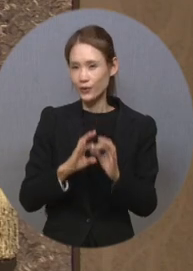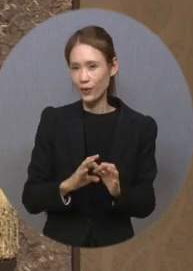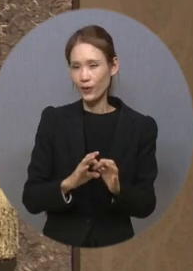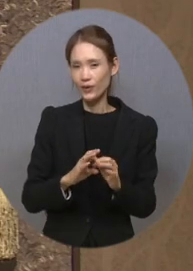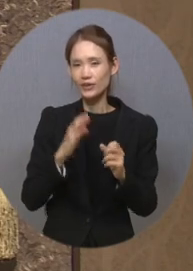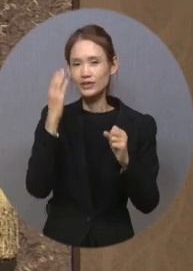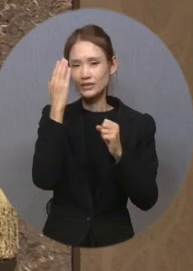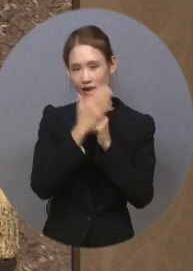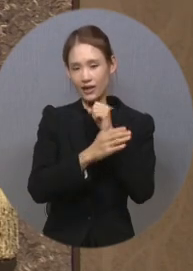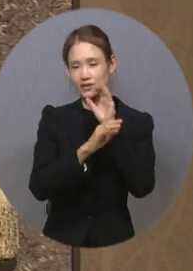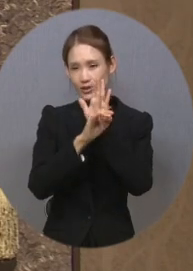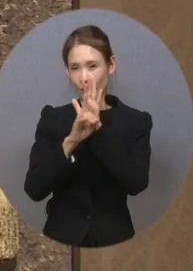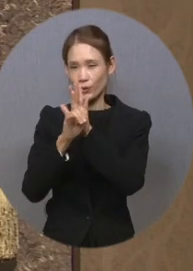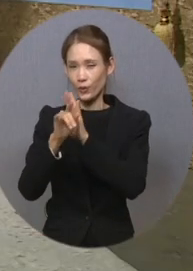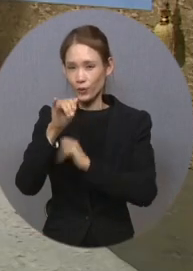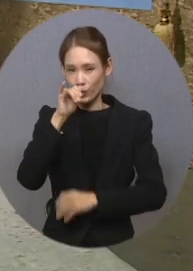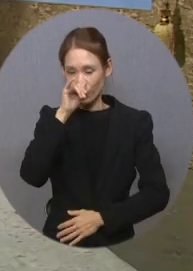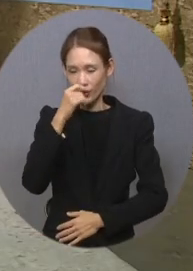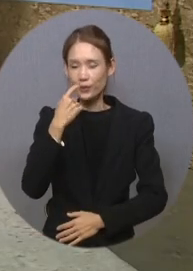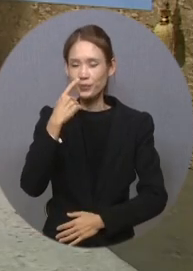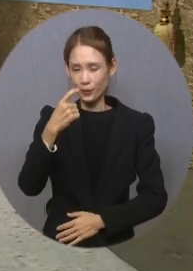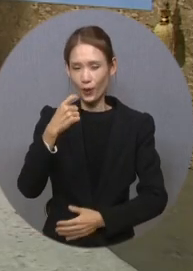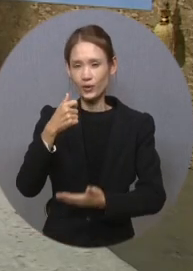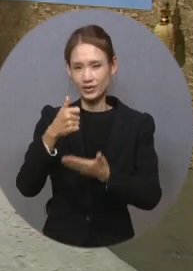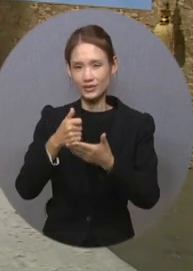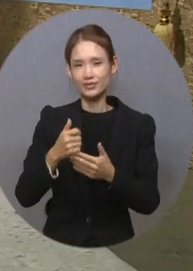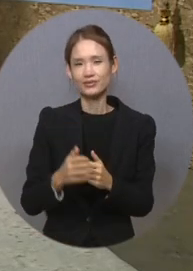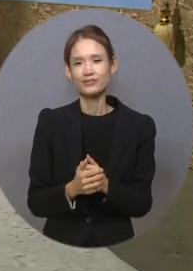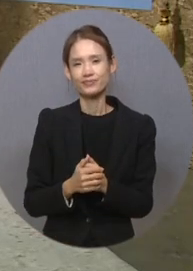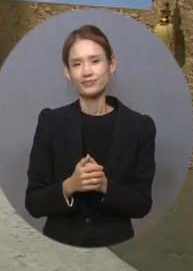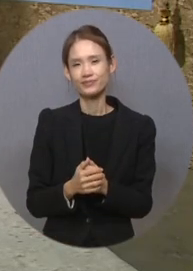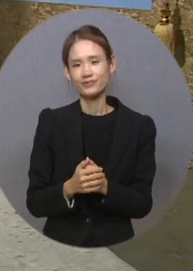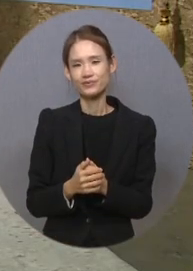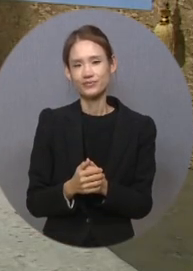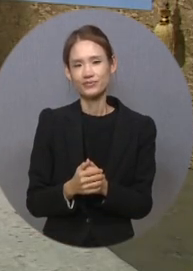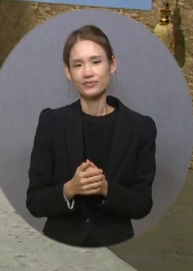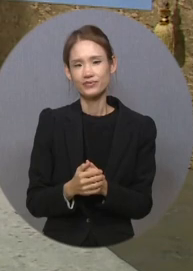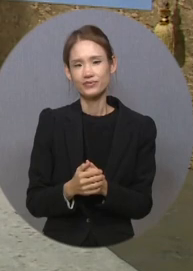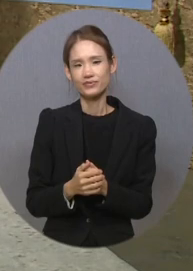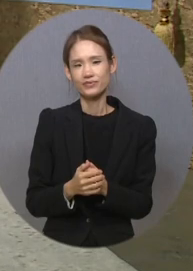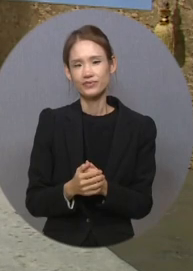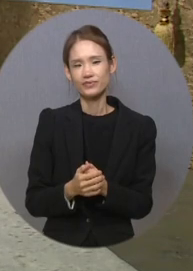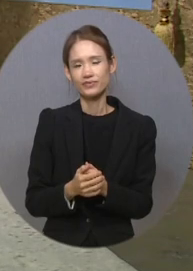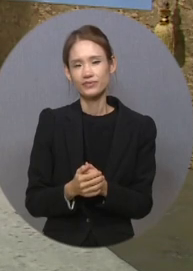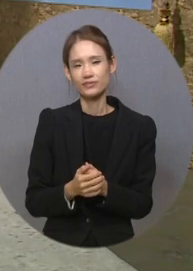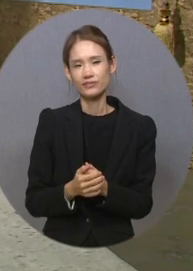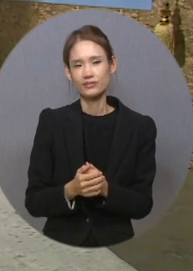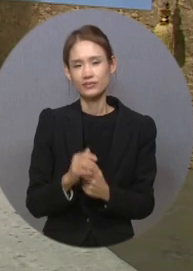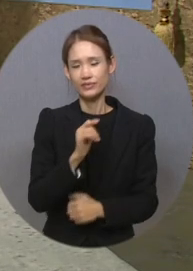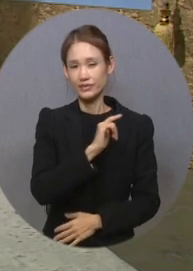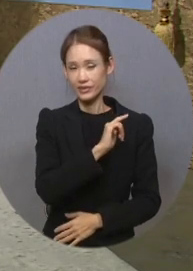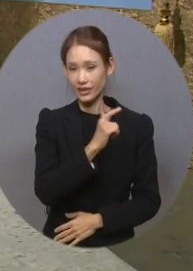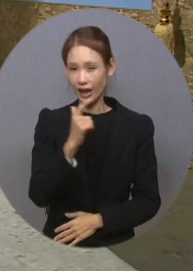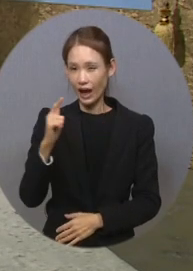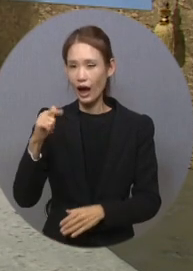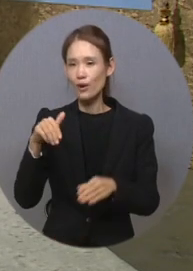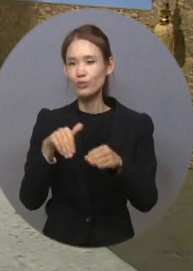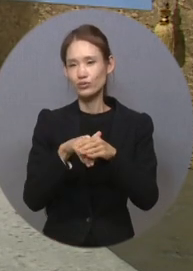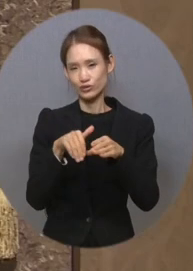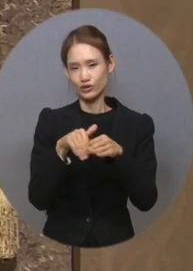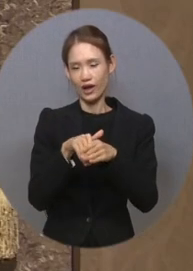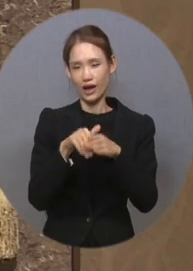사진전도 하면서 멋지십니다. 그런 캠페인을 해갑니다. 예. 예. 그리고 우리 다문화 가정의